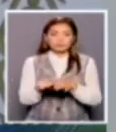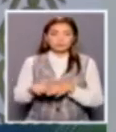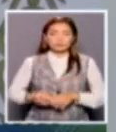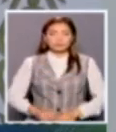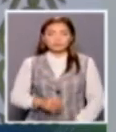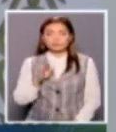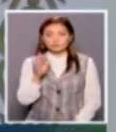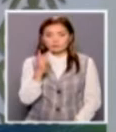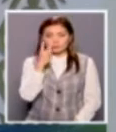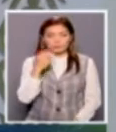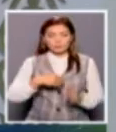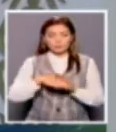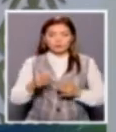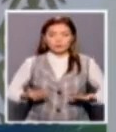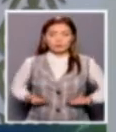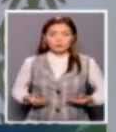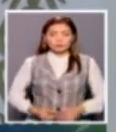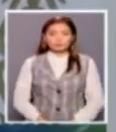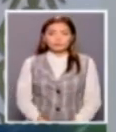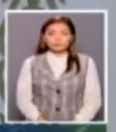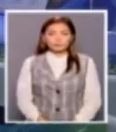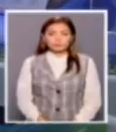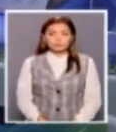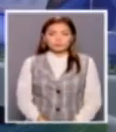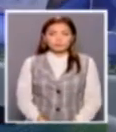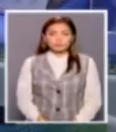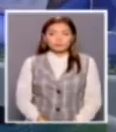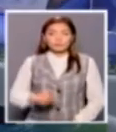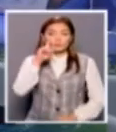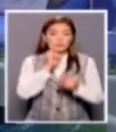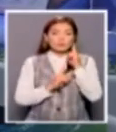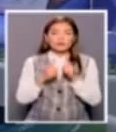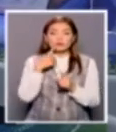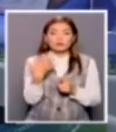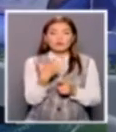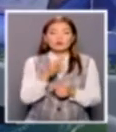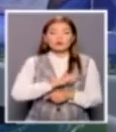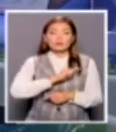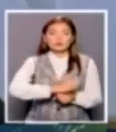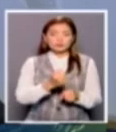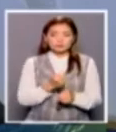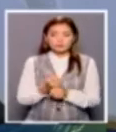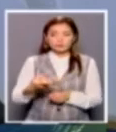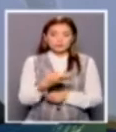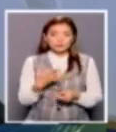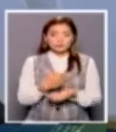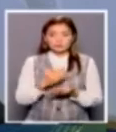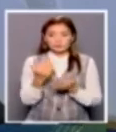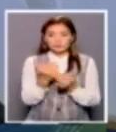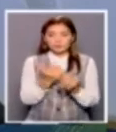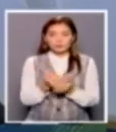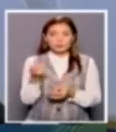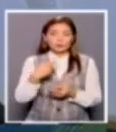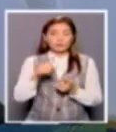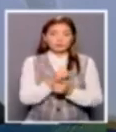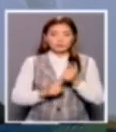среди населения и улучшению жизни сельчан. В ходе заседания с докладом о работе, проводимой в районе в рамках программы